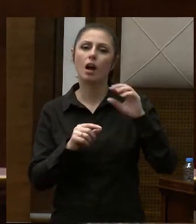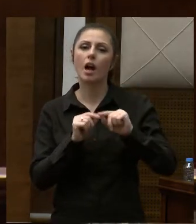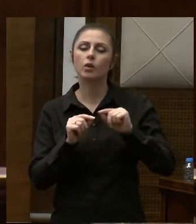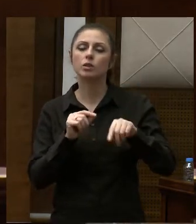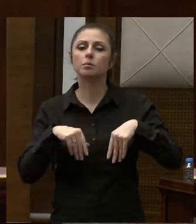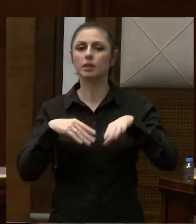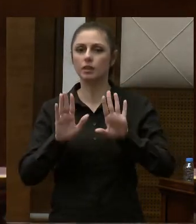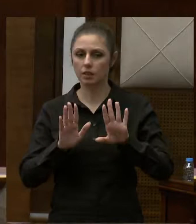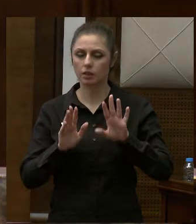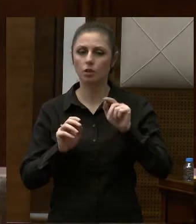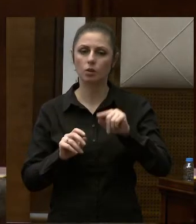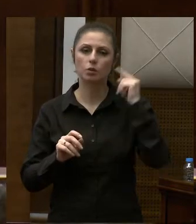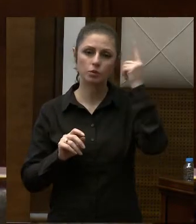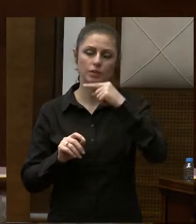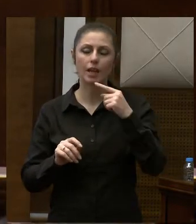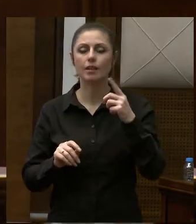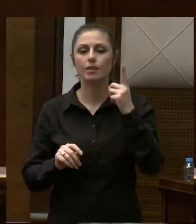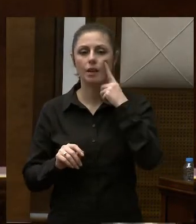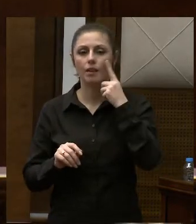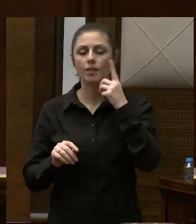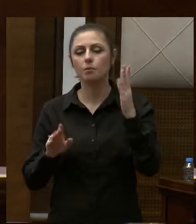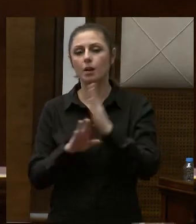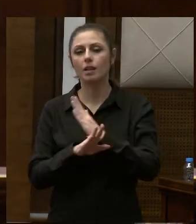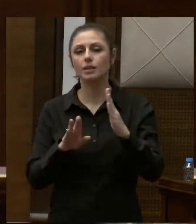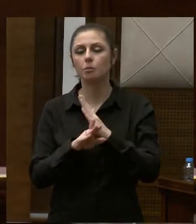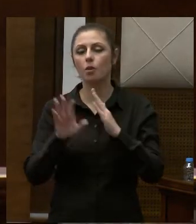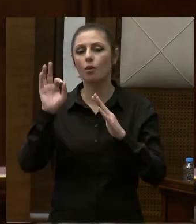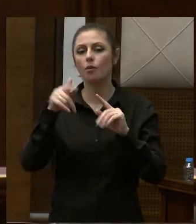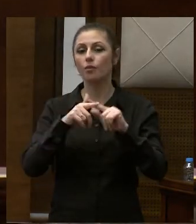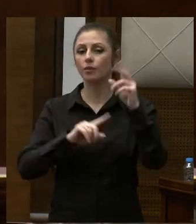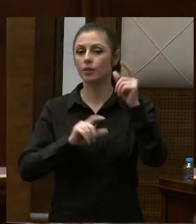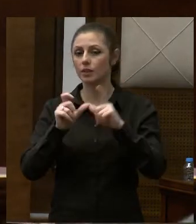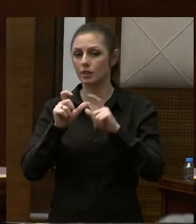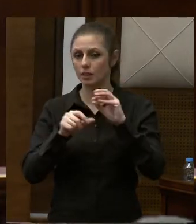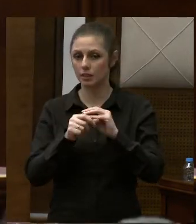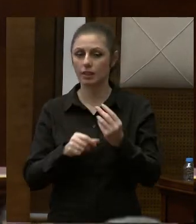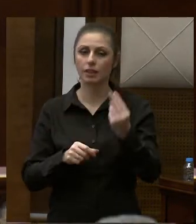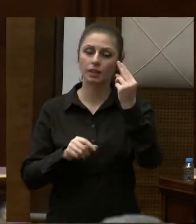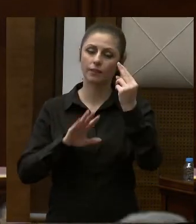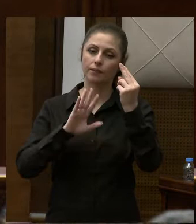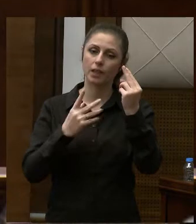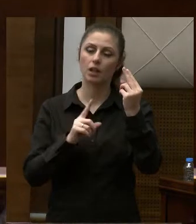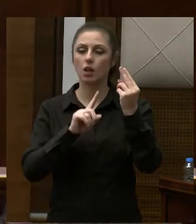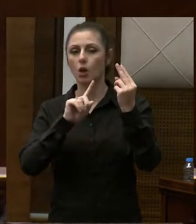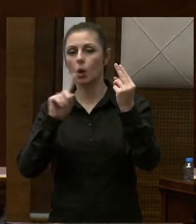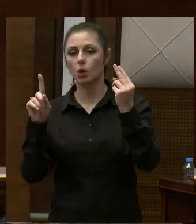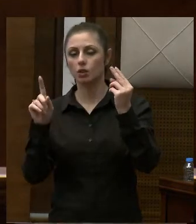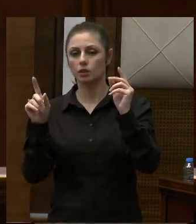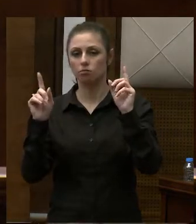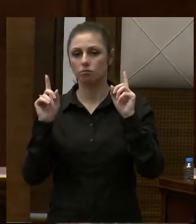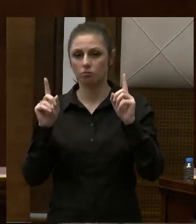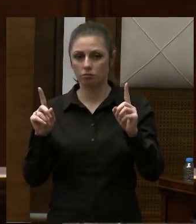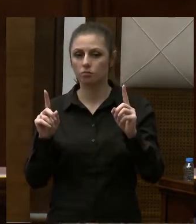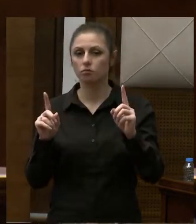dolayı Devlet Malzeme Ofisi'nden 7 ile 10 arasında muhtemelen 10 tane olacak. 10